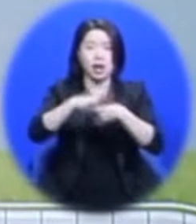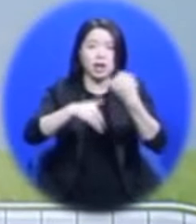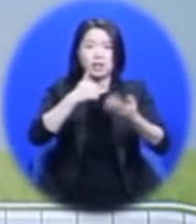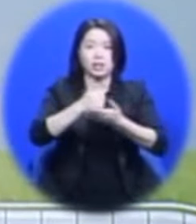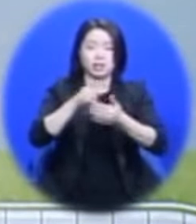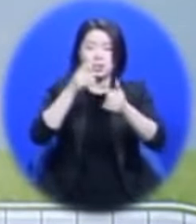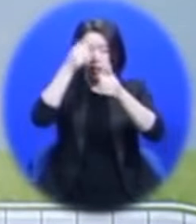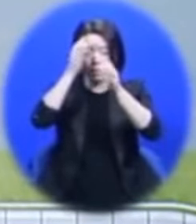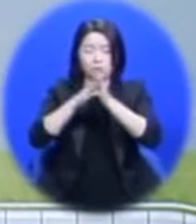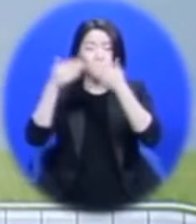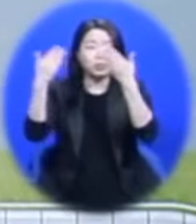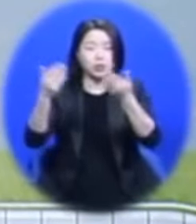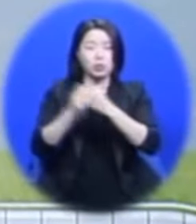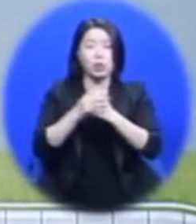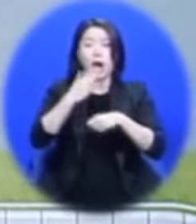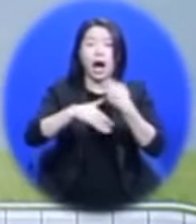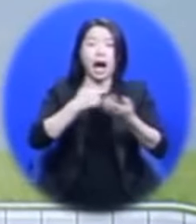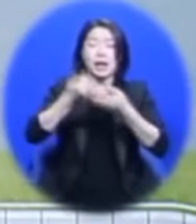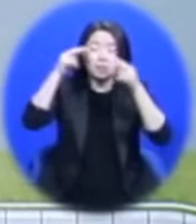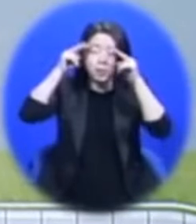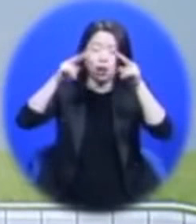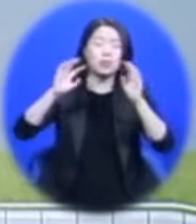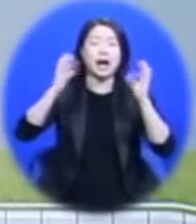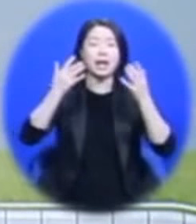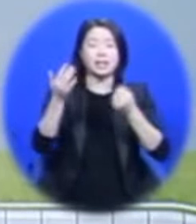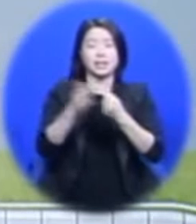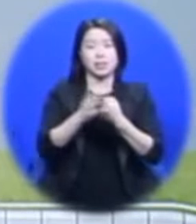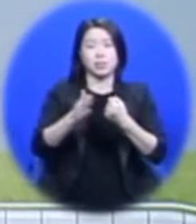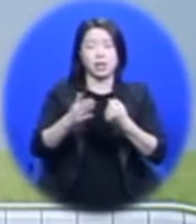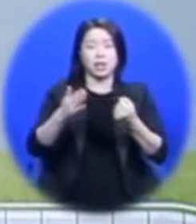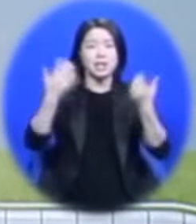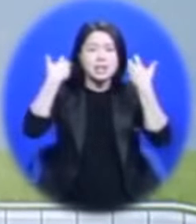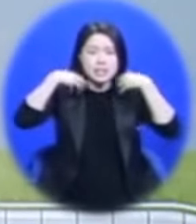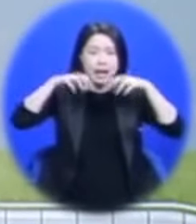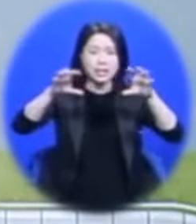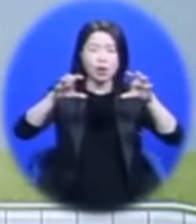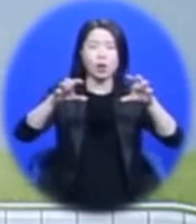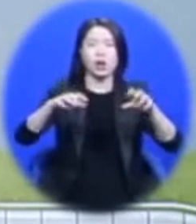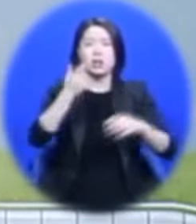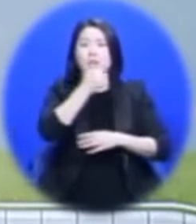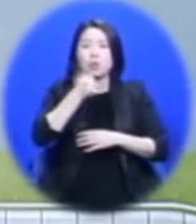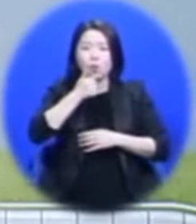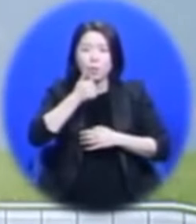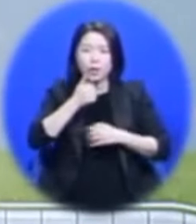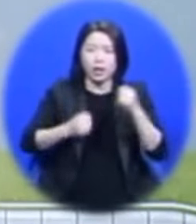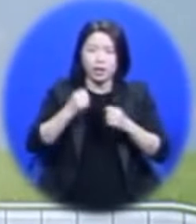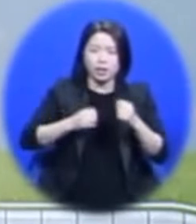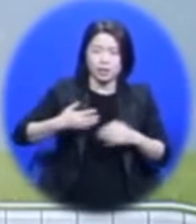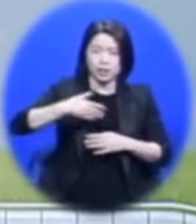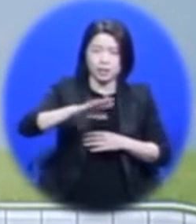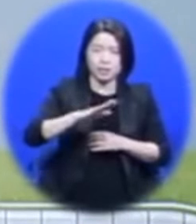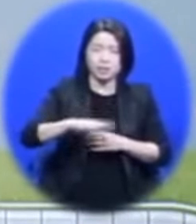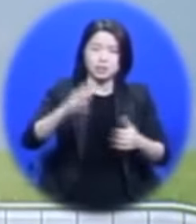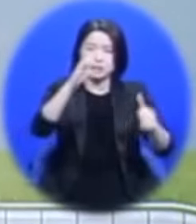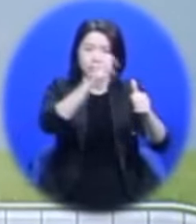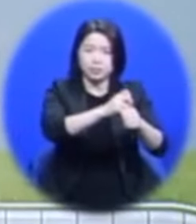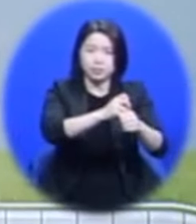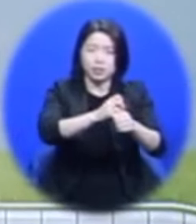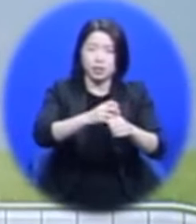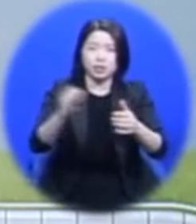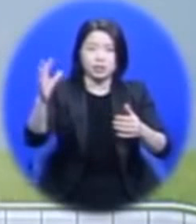늘 하나님 바라보던 아이였기 때문에 사자와 곰에게 달려들어서 그들이 움켜가는 양의